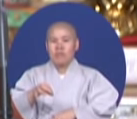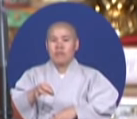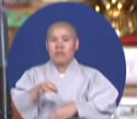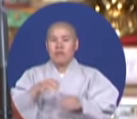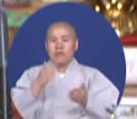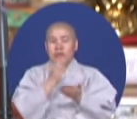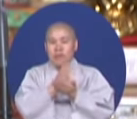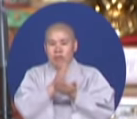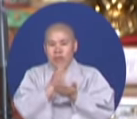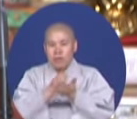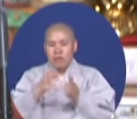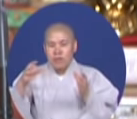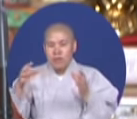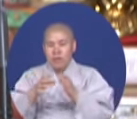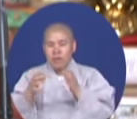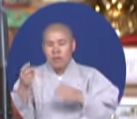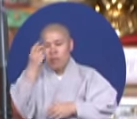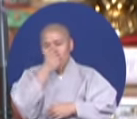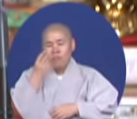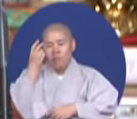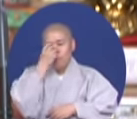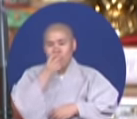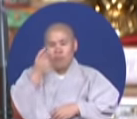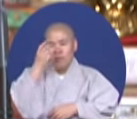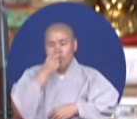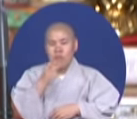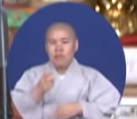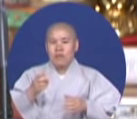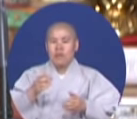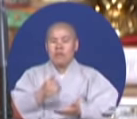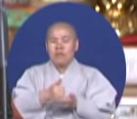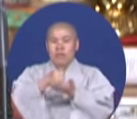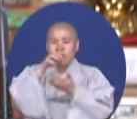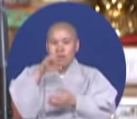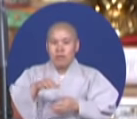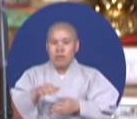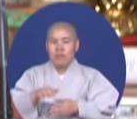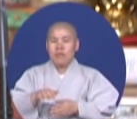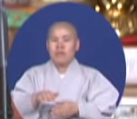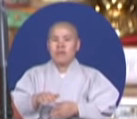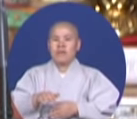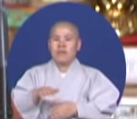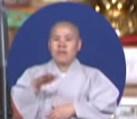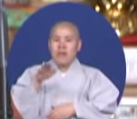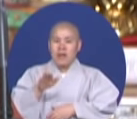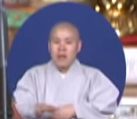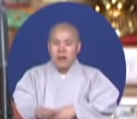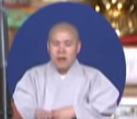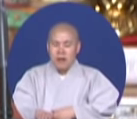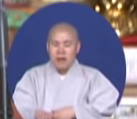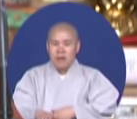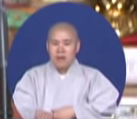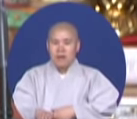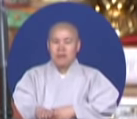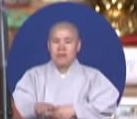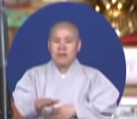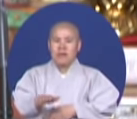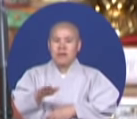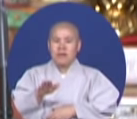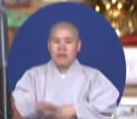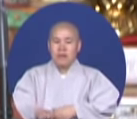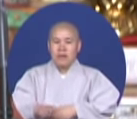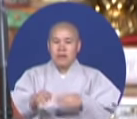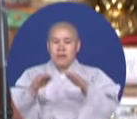이제 신장님을 모시는 곳이 중단이고 하단은 이제 단을 높이면 안 돼요. 거기는 보면은 이제